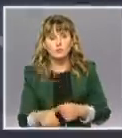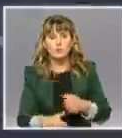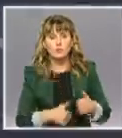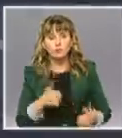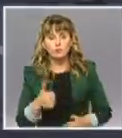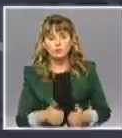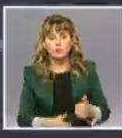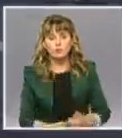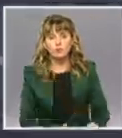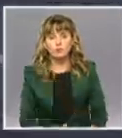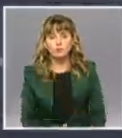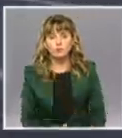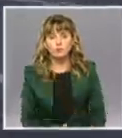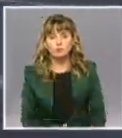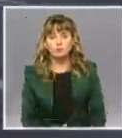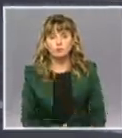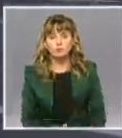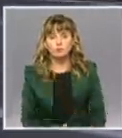гонщики.